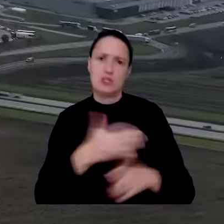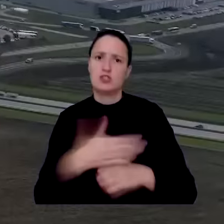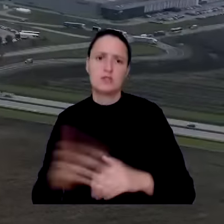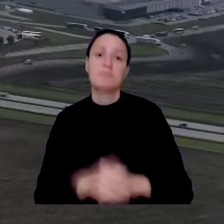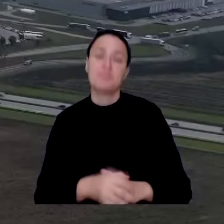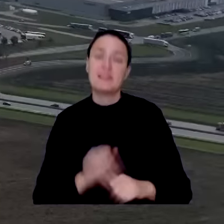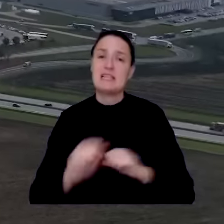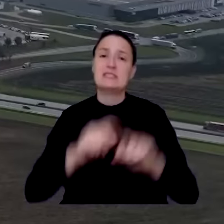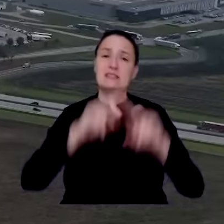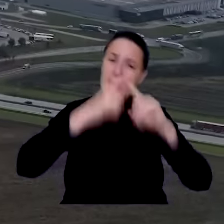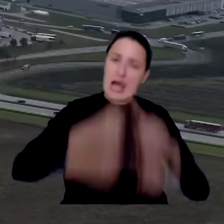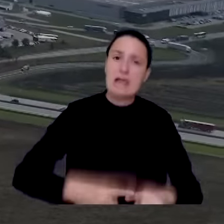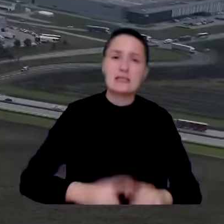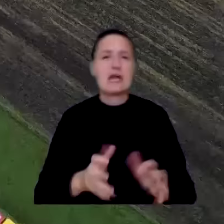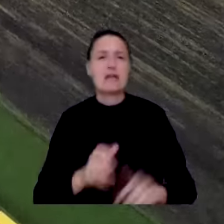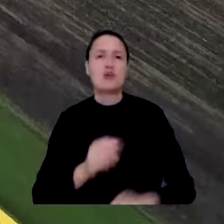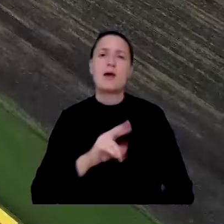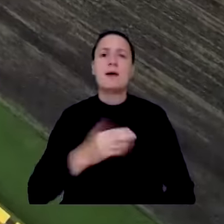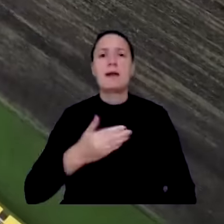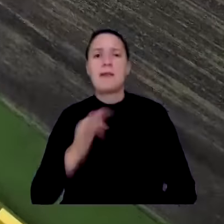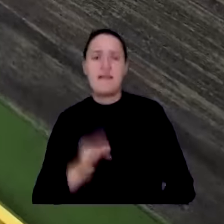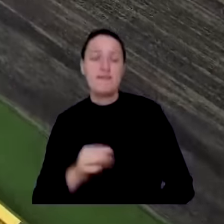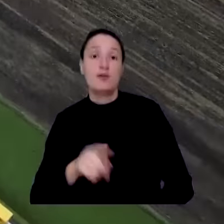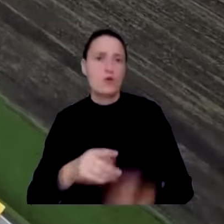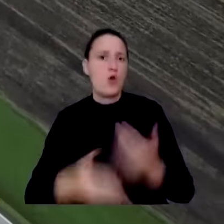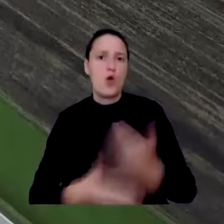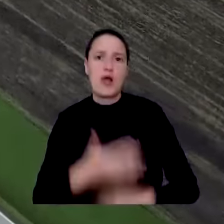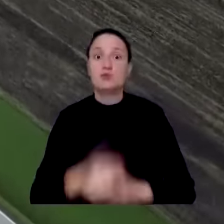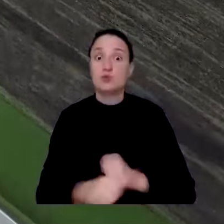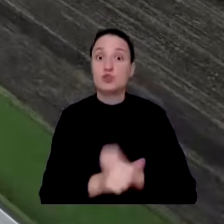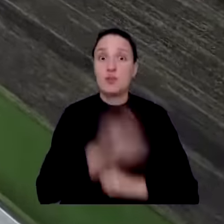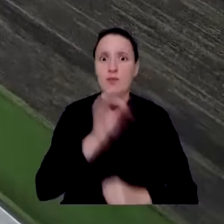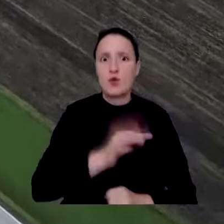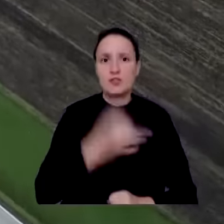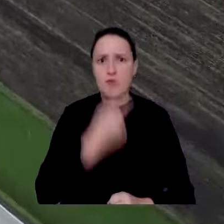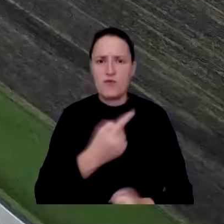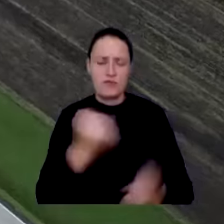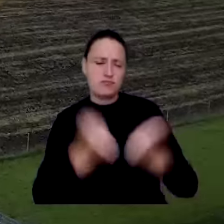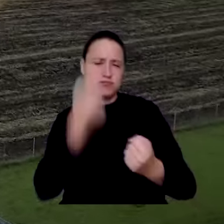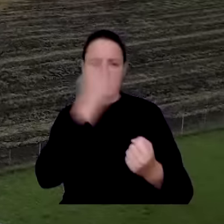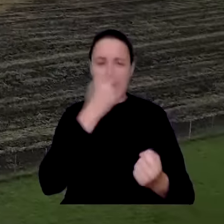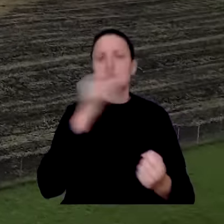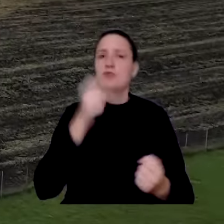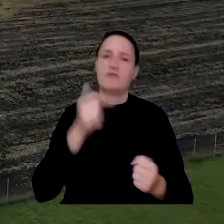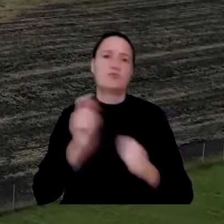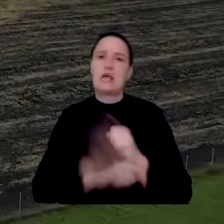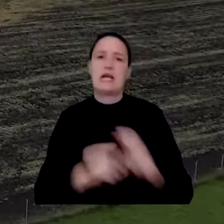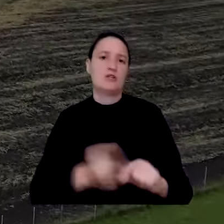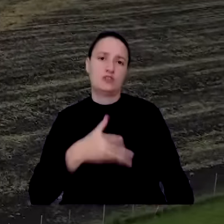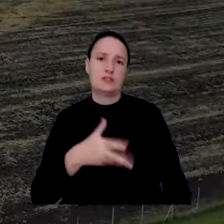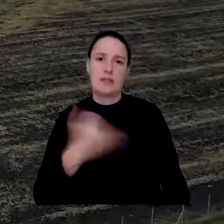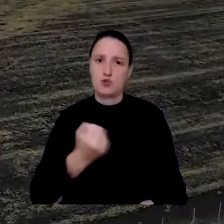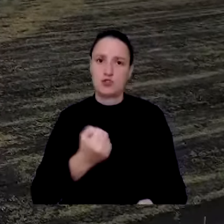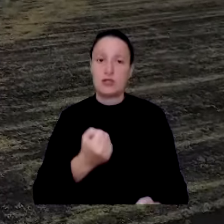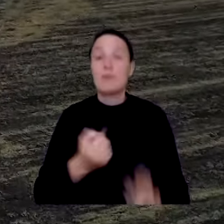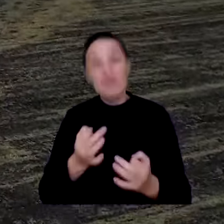Service dla RMF FM, niemal 60% badanych uważa, że kara za prowadzenie auta pod wpływem powinna być surowsza. Obecnie za takie przestępstwo